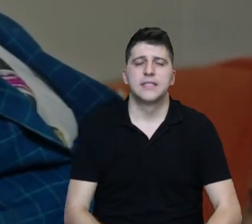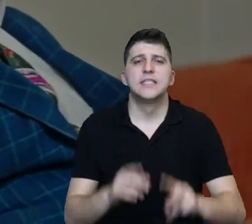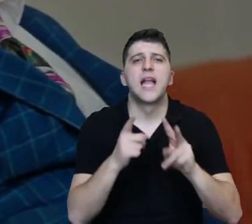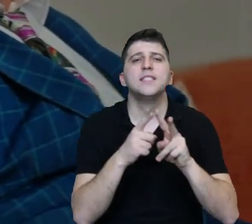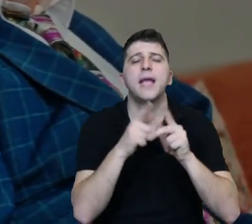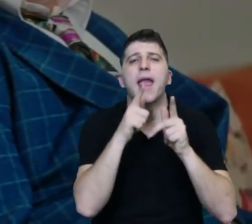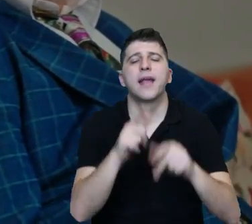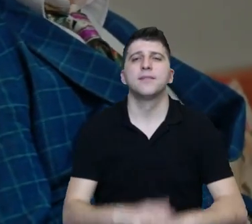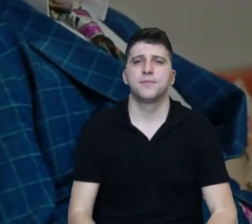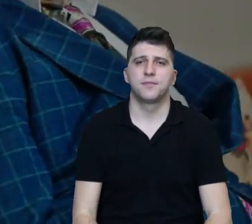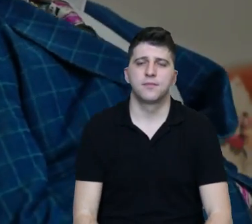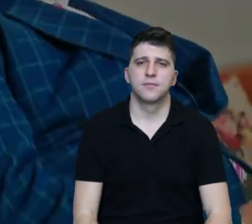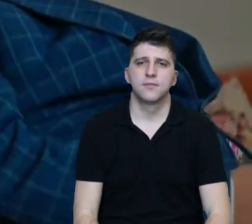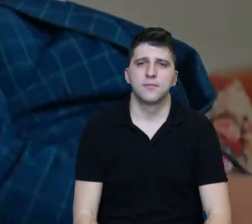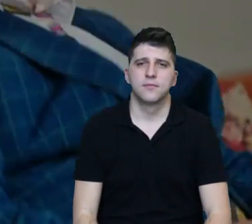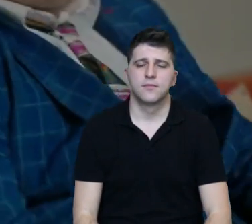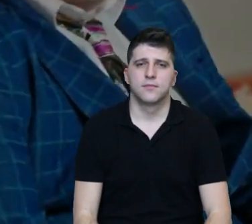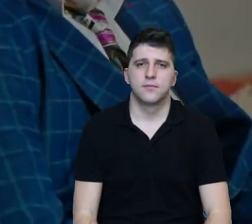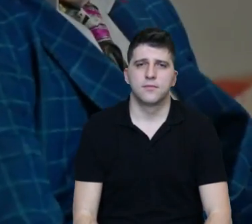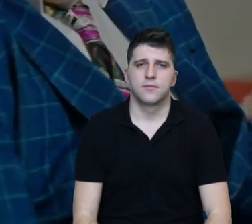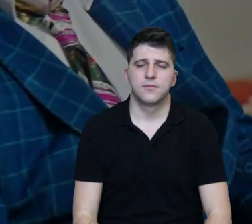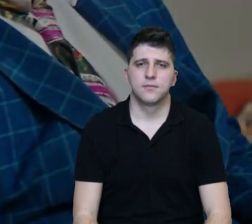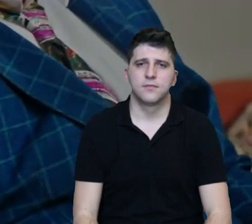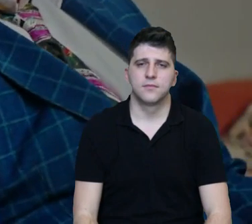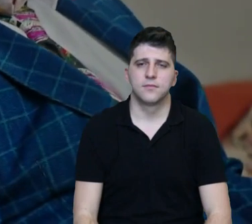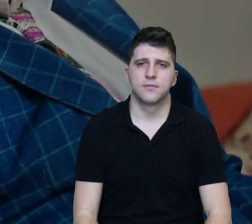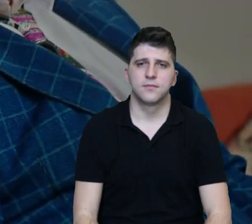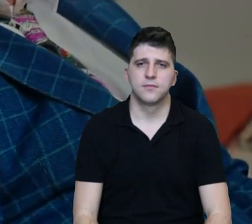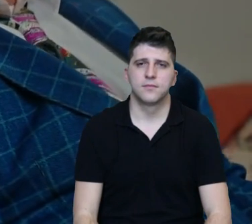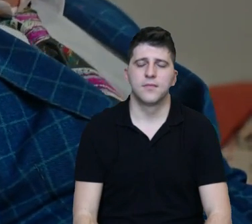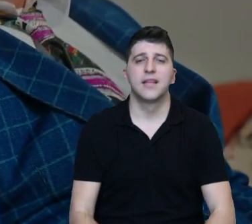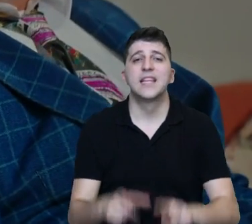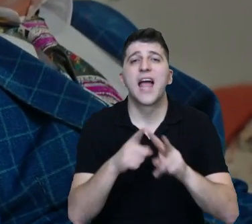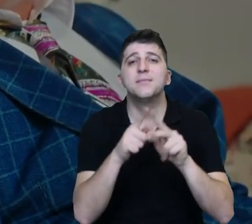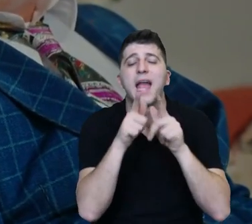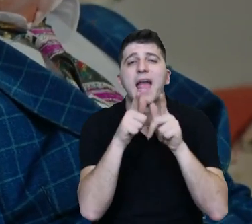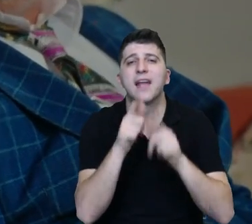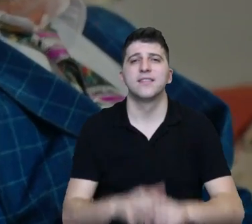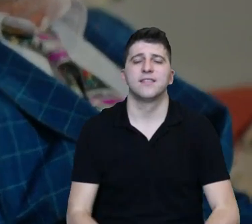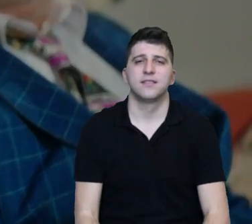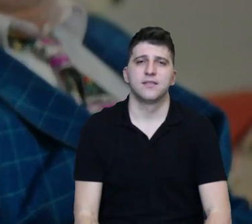Nazmiye. 5 karış suratlı öte yana bakan Nazmiye'ye yavaş yavaş sokuldu. Nazmiye.